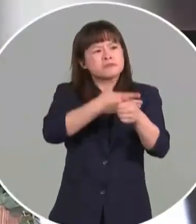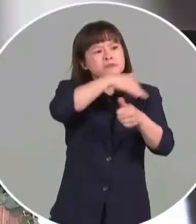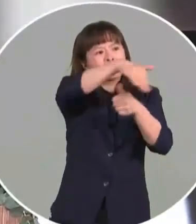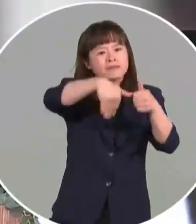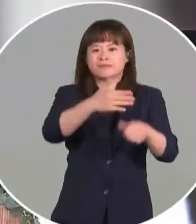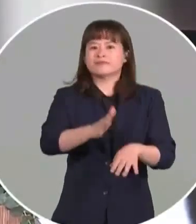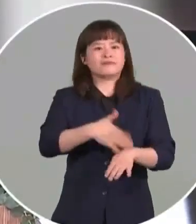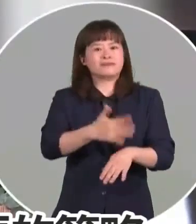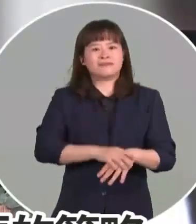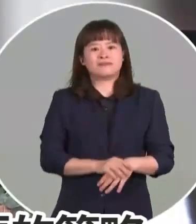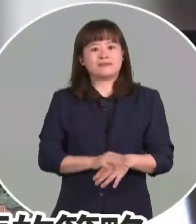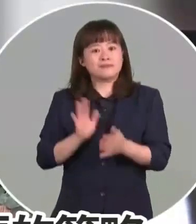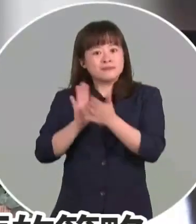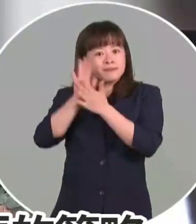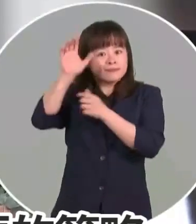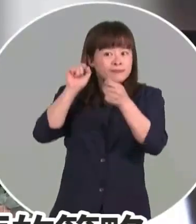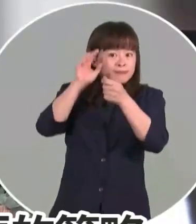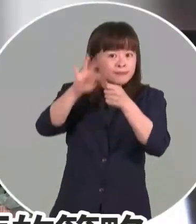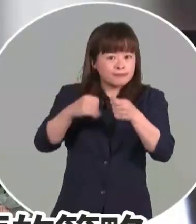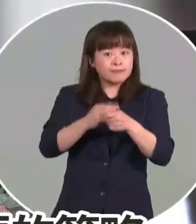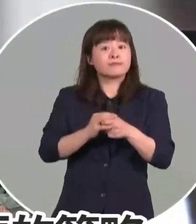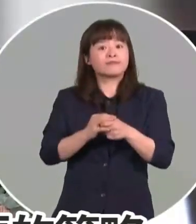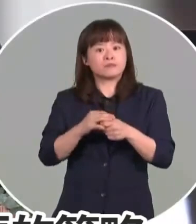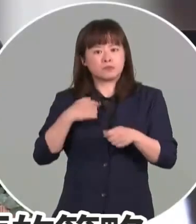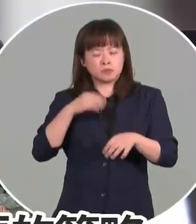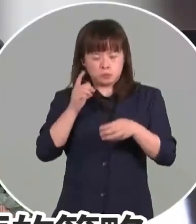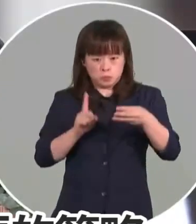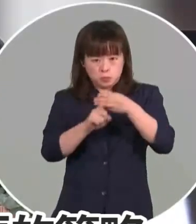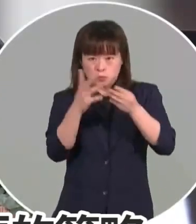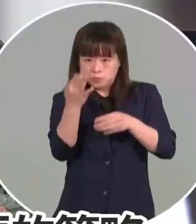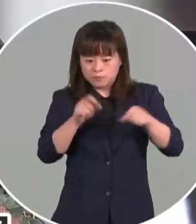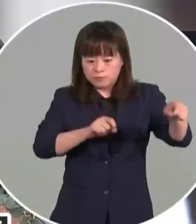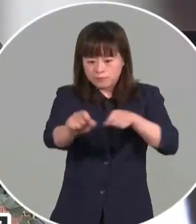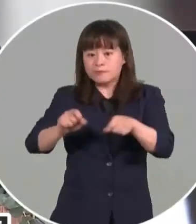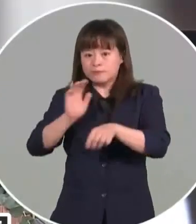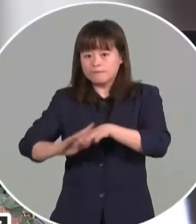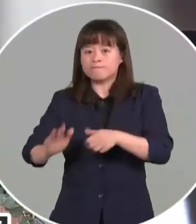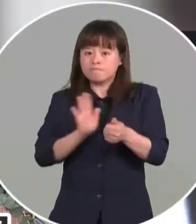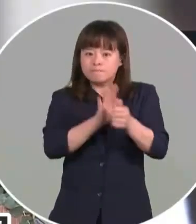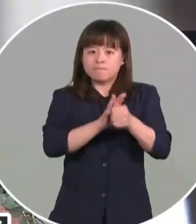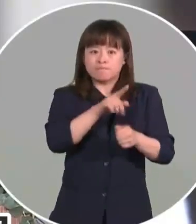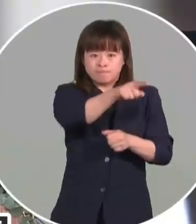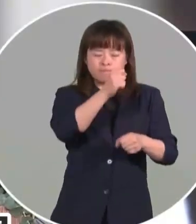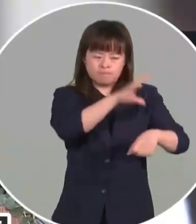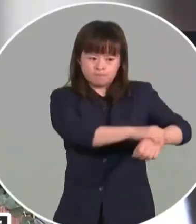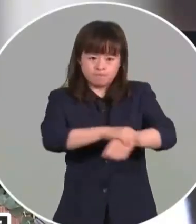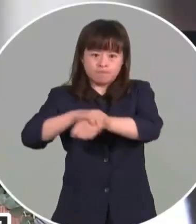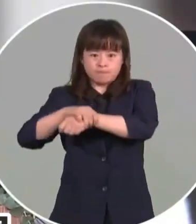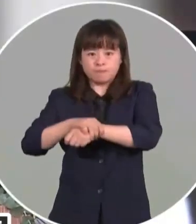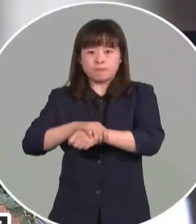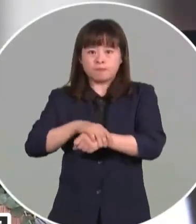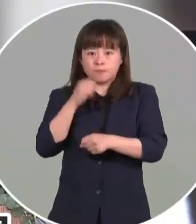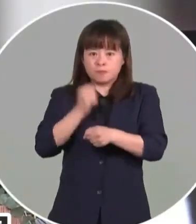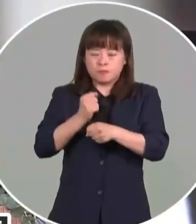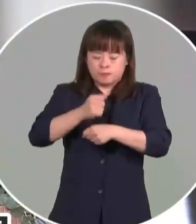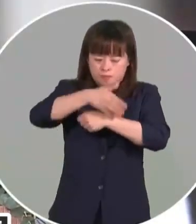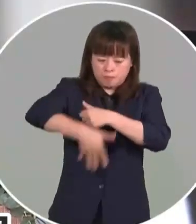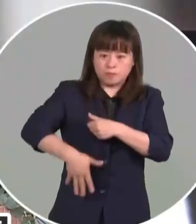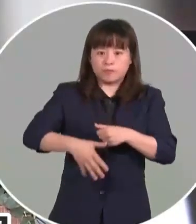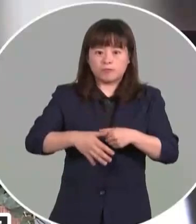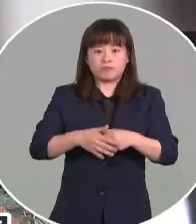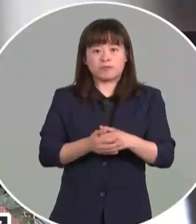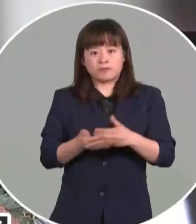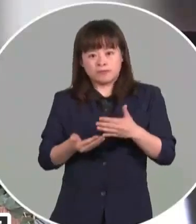产业孤单。在未来的几年，我们有几个主要的策略来发展带动产业